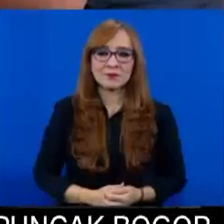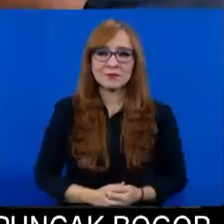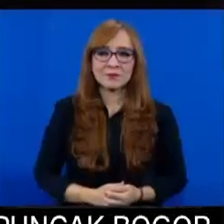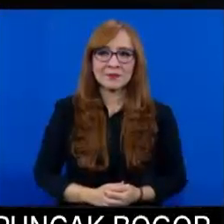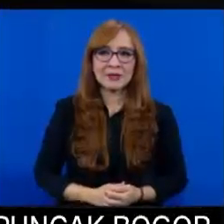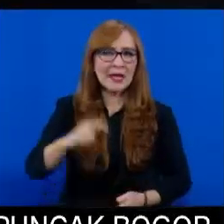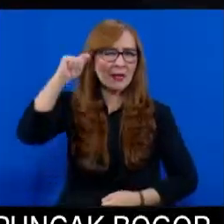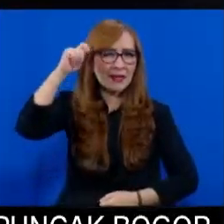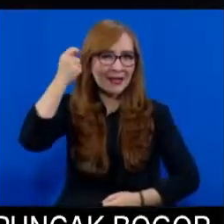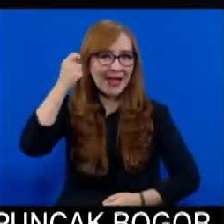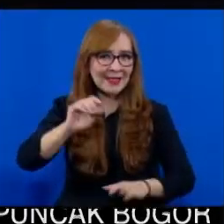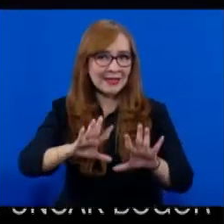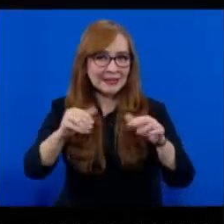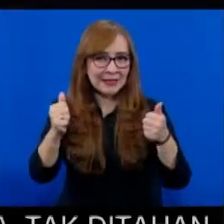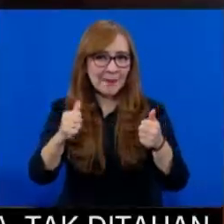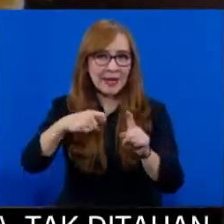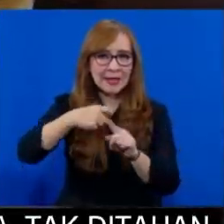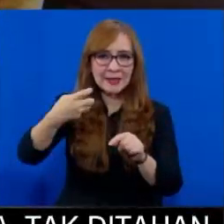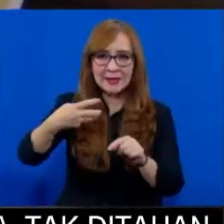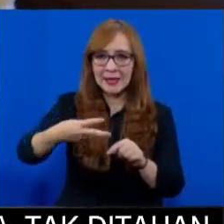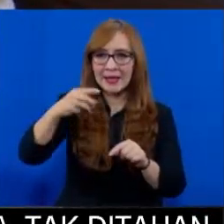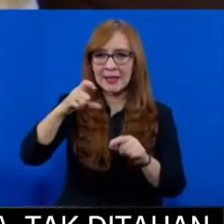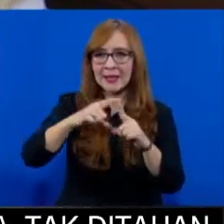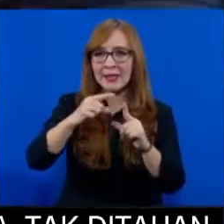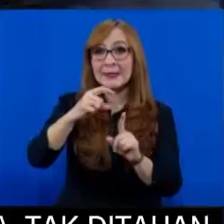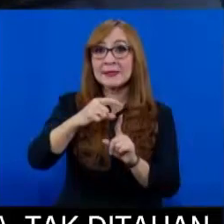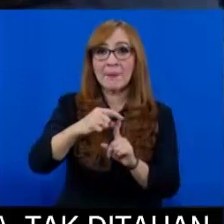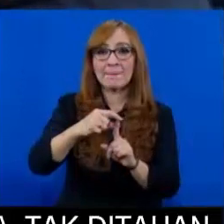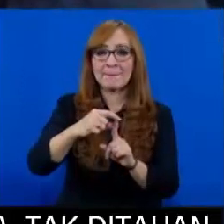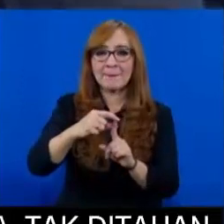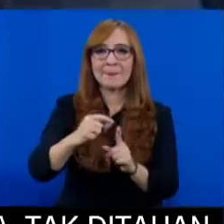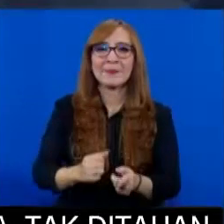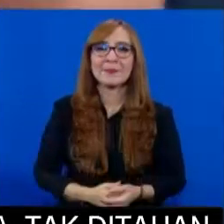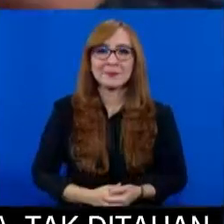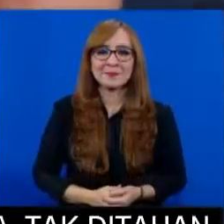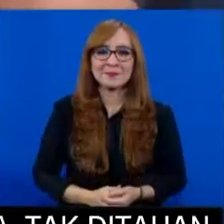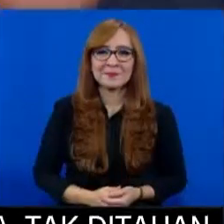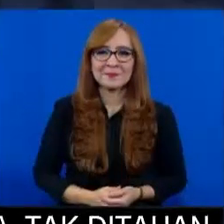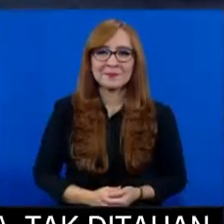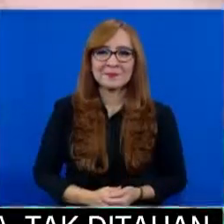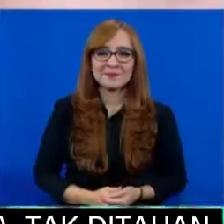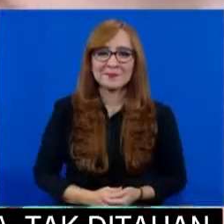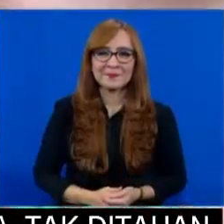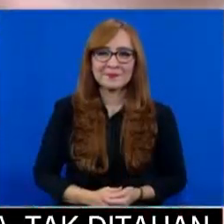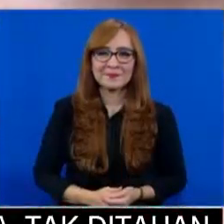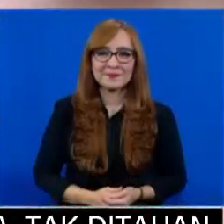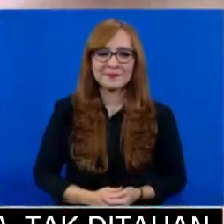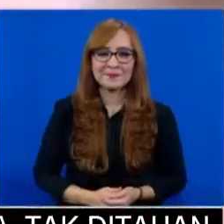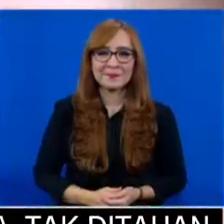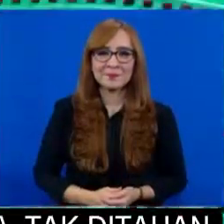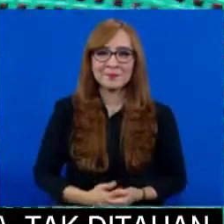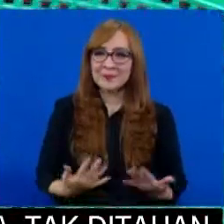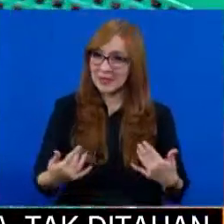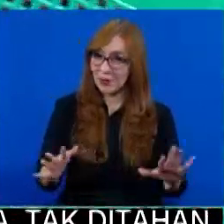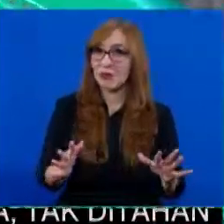Jangan lupa siapkan juga kecap. Soalnya kalau soto tidak pakai kecap, ada yang kurang. Tahap